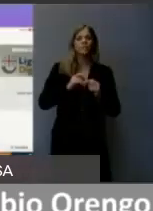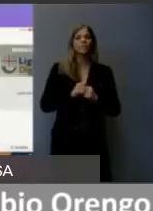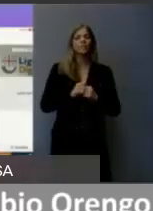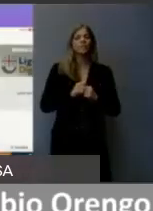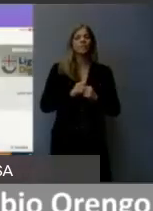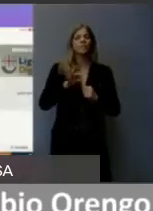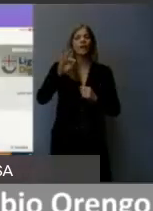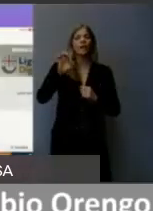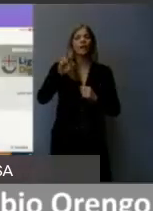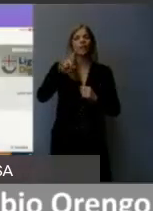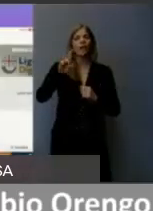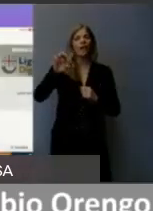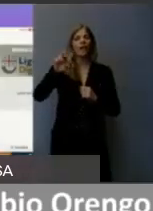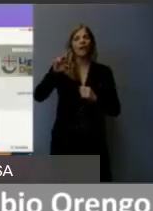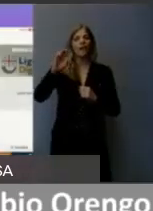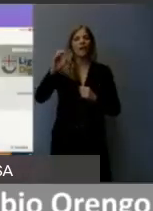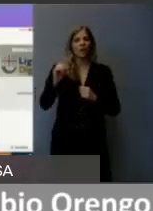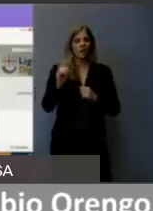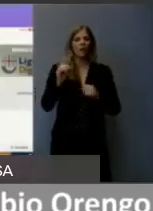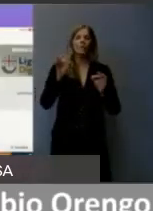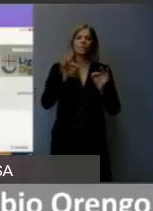Consigliere Ferrero. Favorevole.